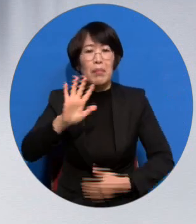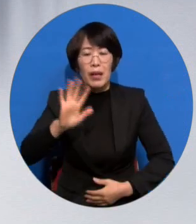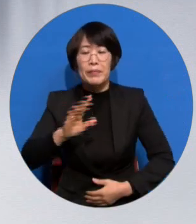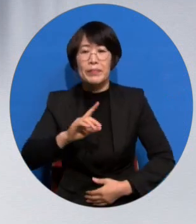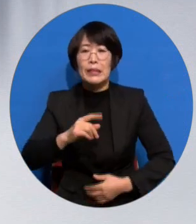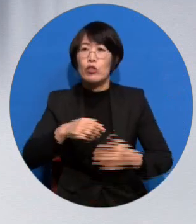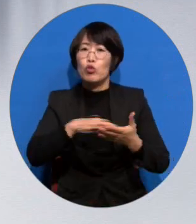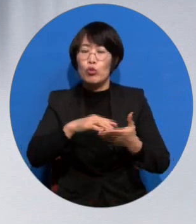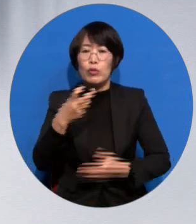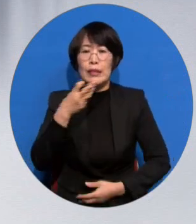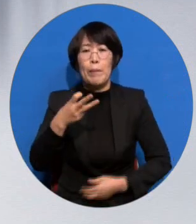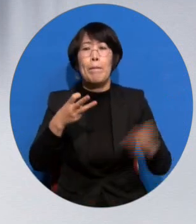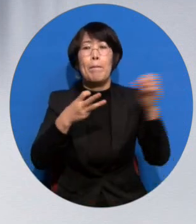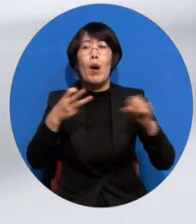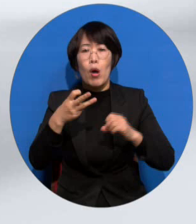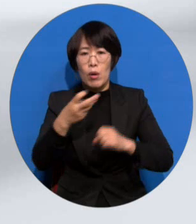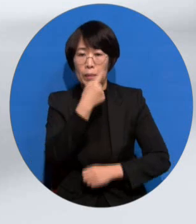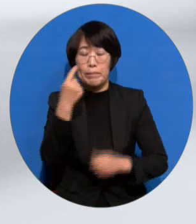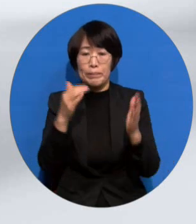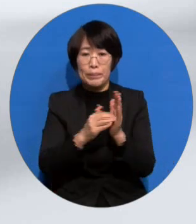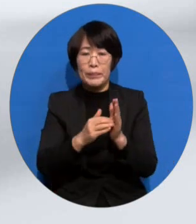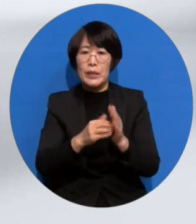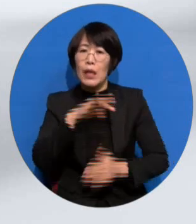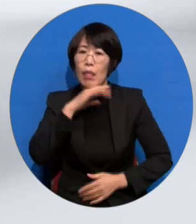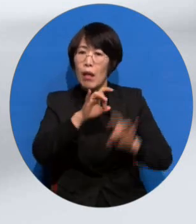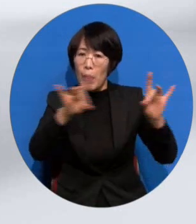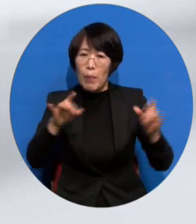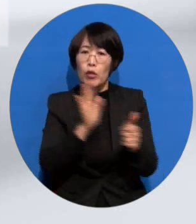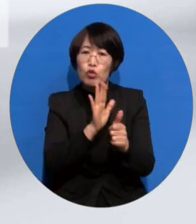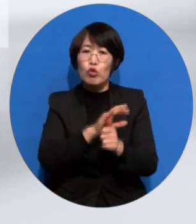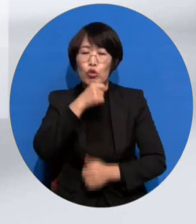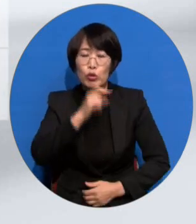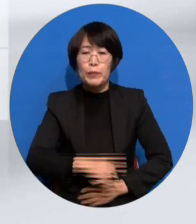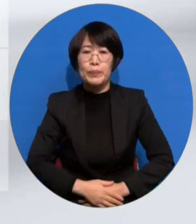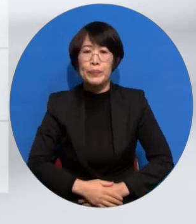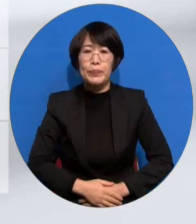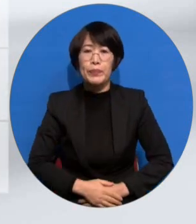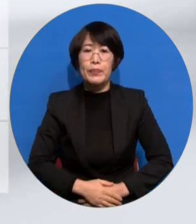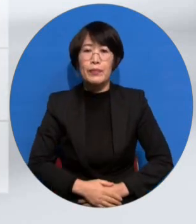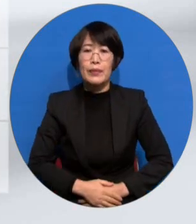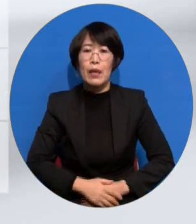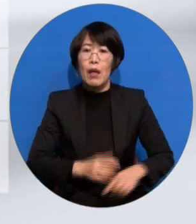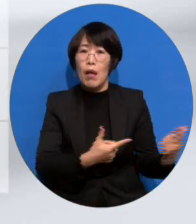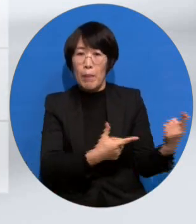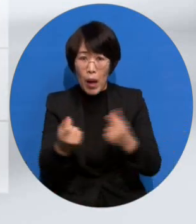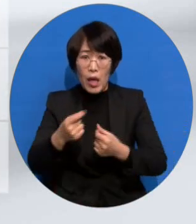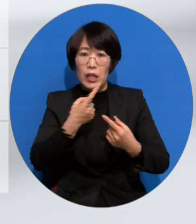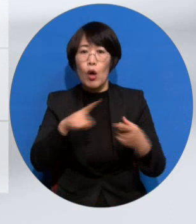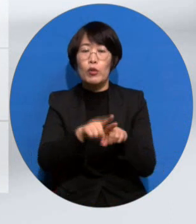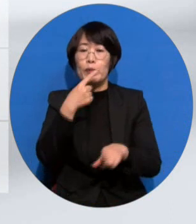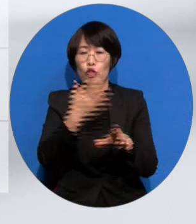13% 에 달했습니다 연령별 지지율 도 더불어 민주당은 모든 연령대에서 우세한 것으로